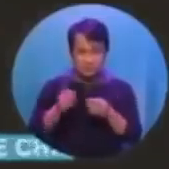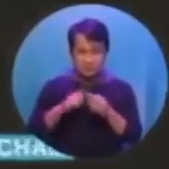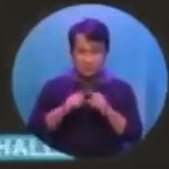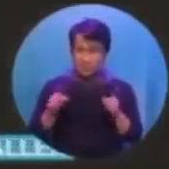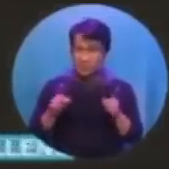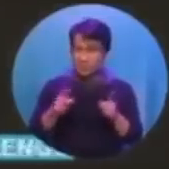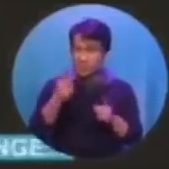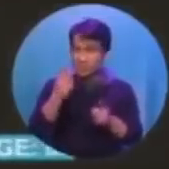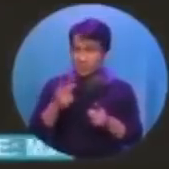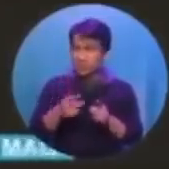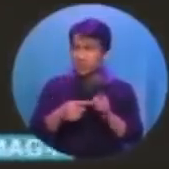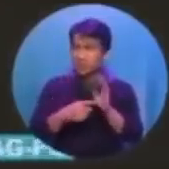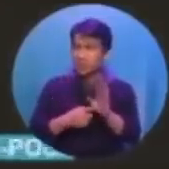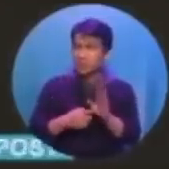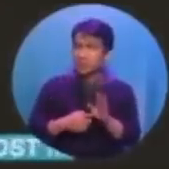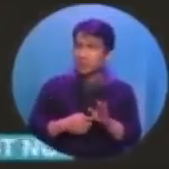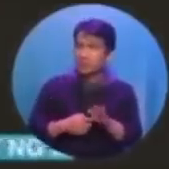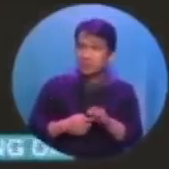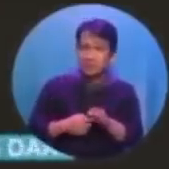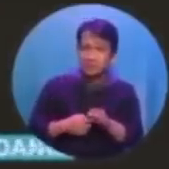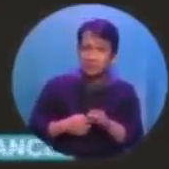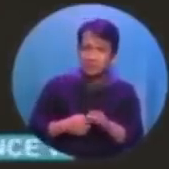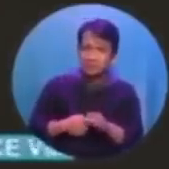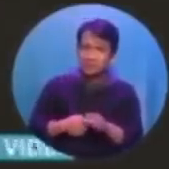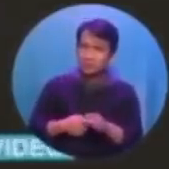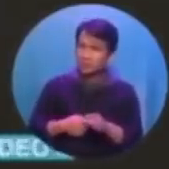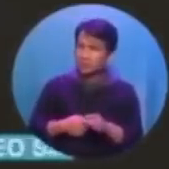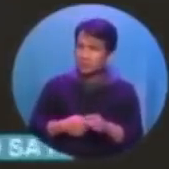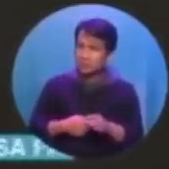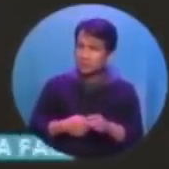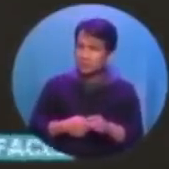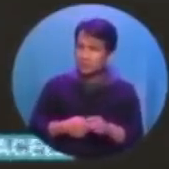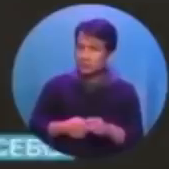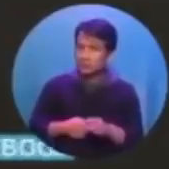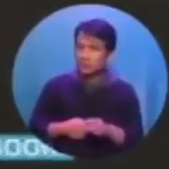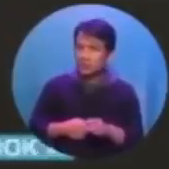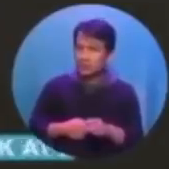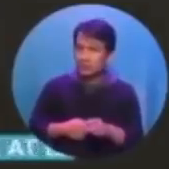unfortunately, yung pong plate number ay